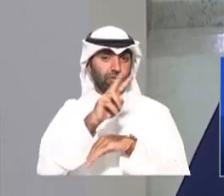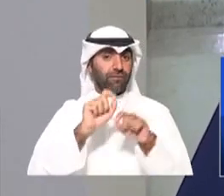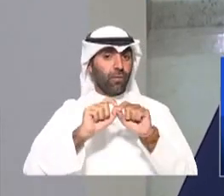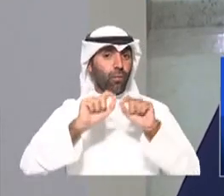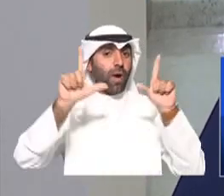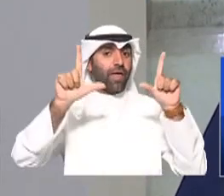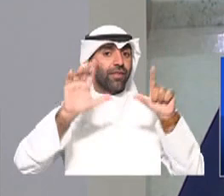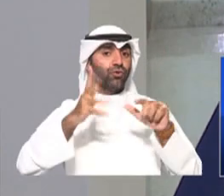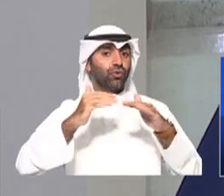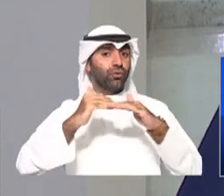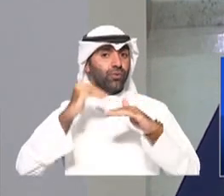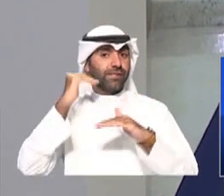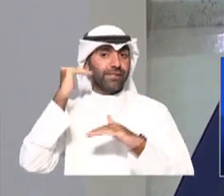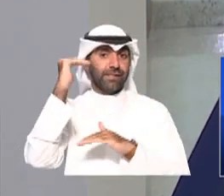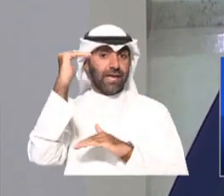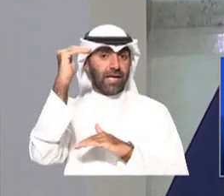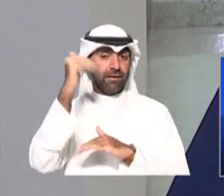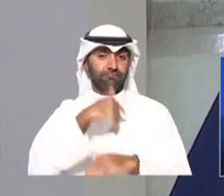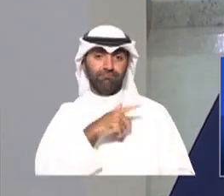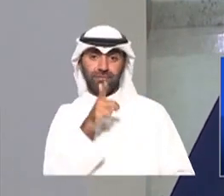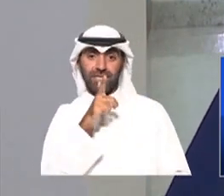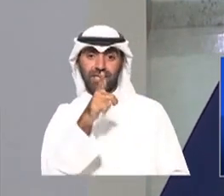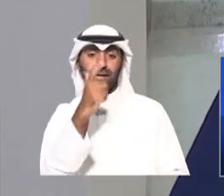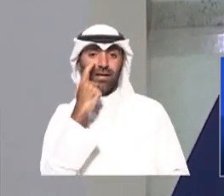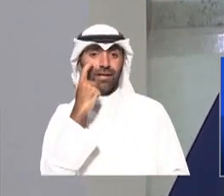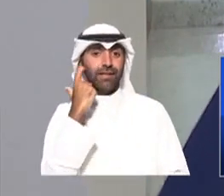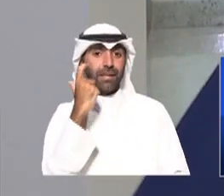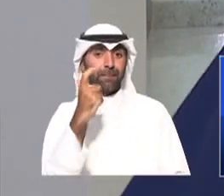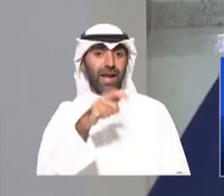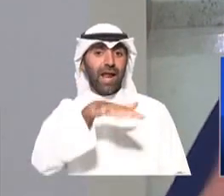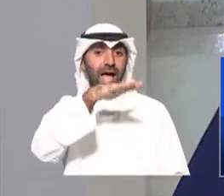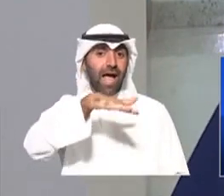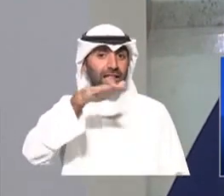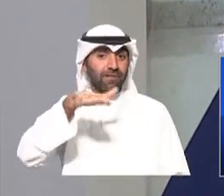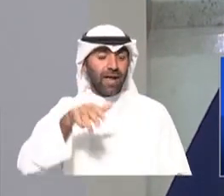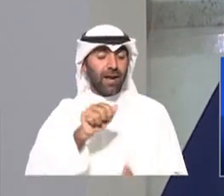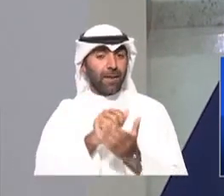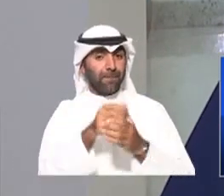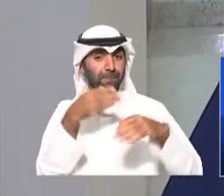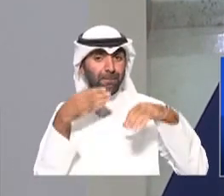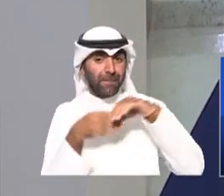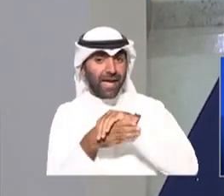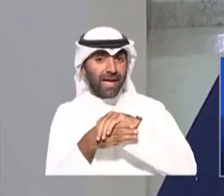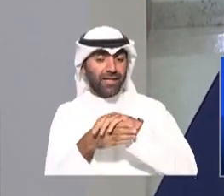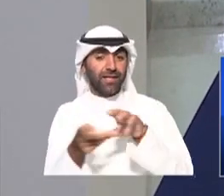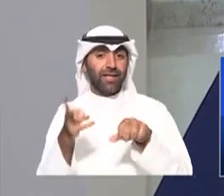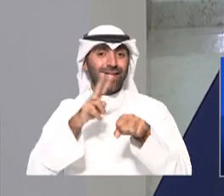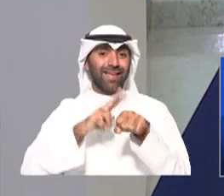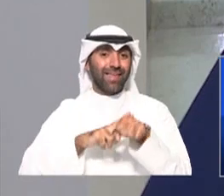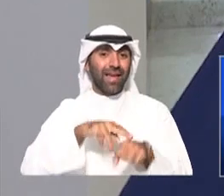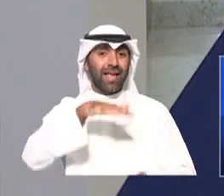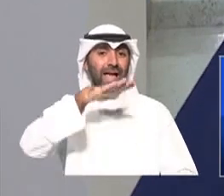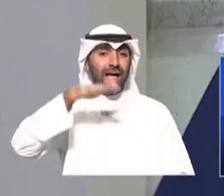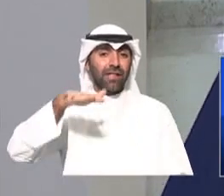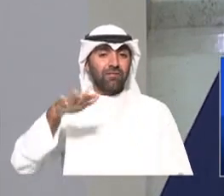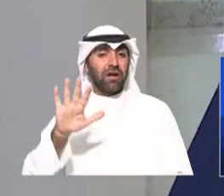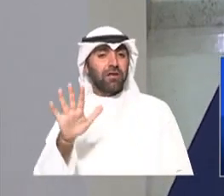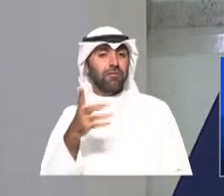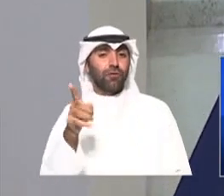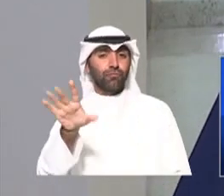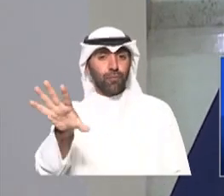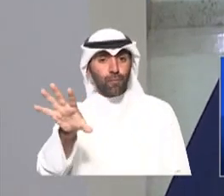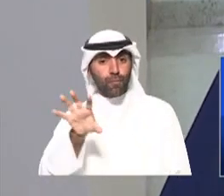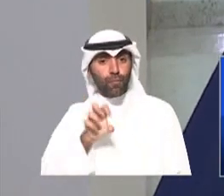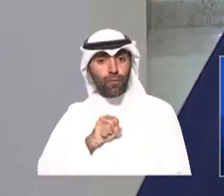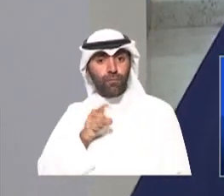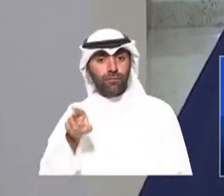اللي ما تقدر تأخذ التطعيم أو الناس اللي عندها مشاكل صحية ويكونون سبب في عدوى هؤلاء الناس. ومثل ما قلنا هم أيضا ليسوا